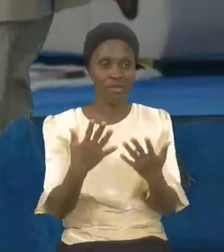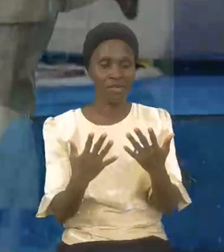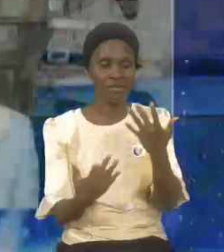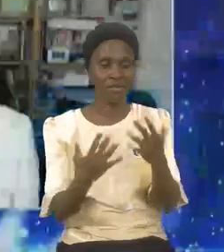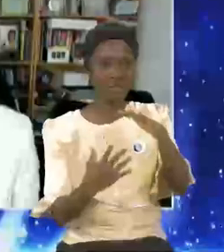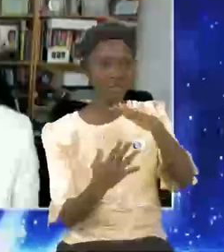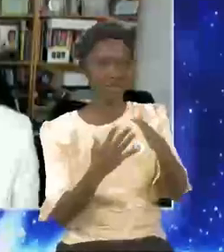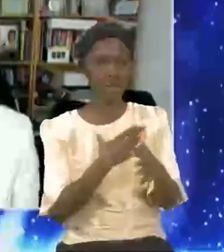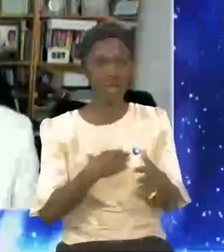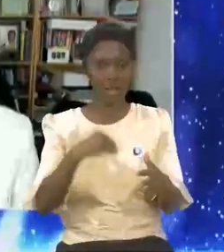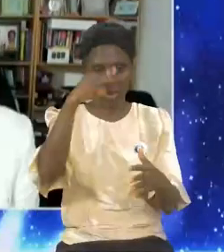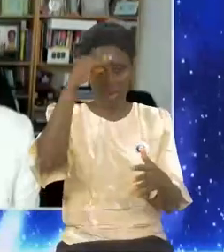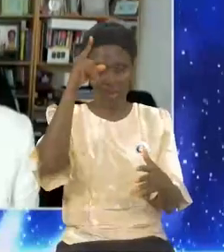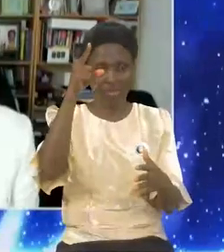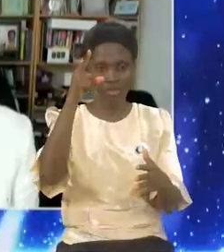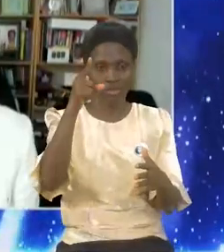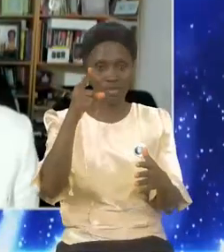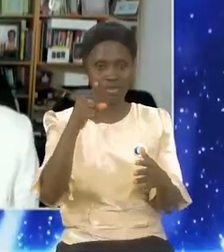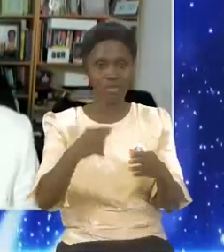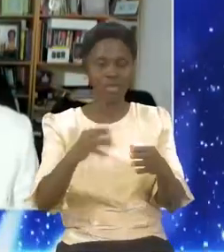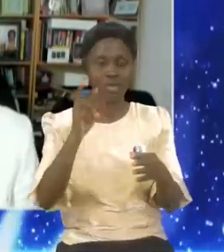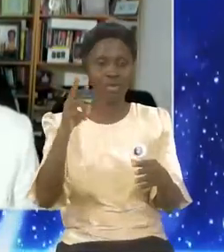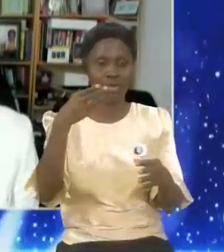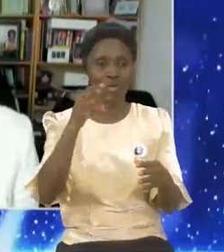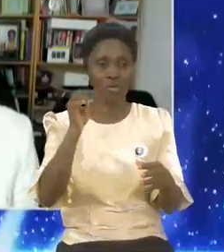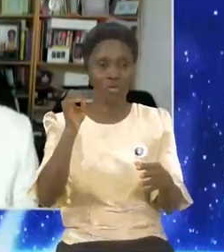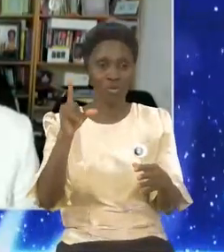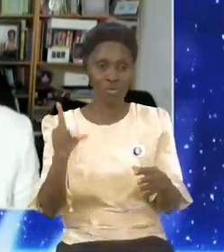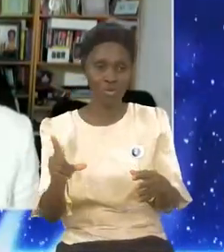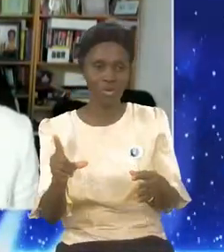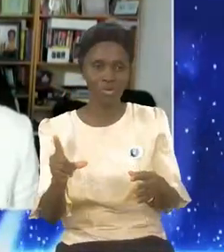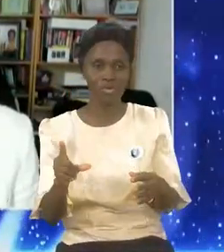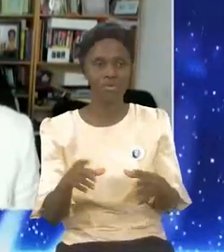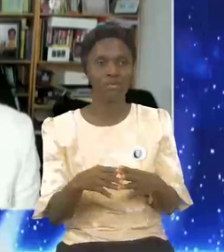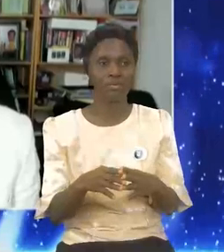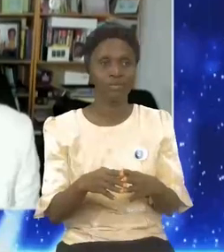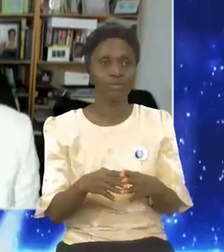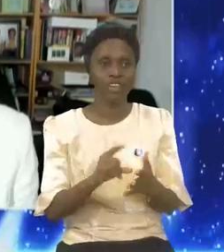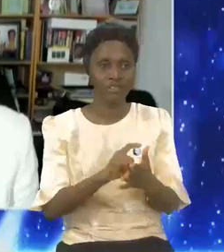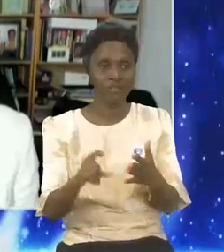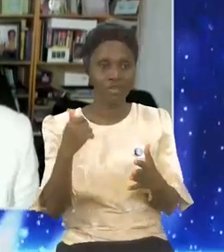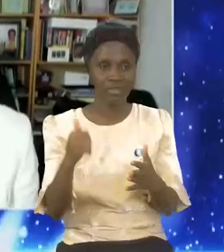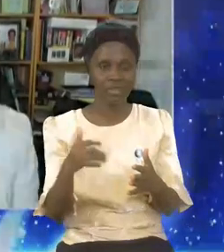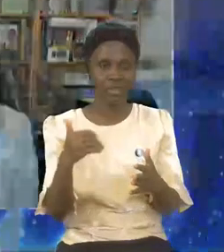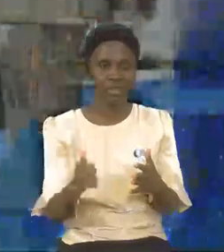feu, et les roues comme un feu ardent. Voilà le verset 10.